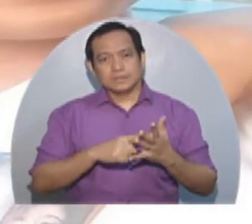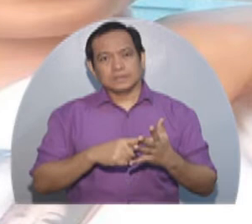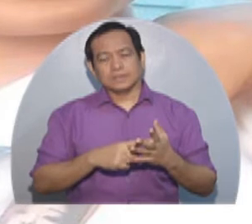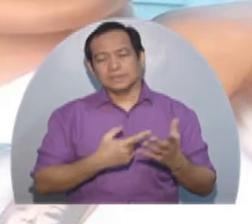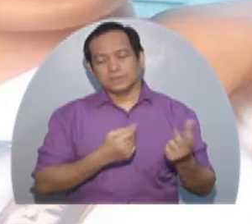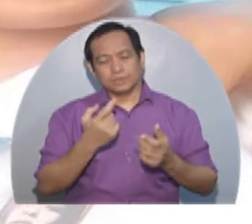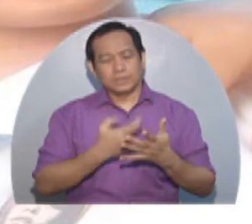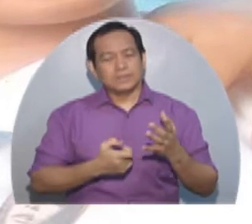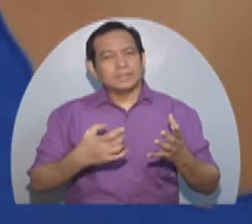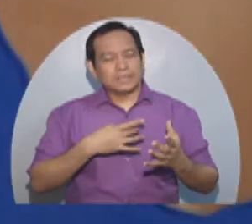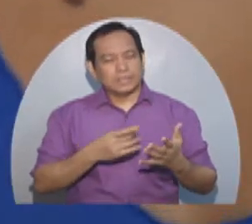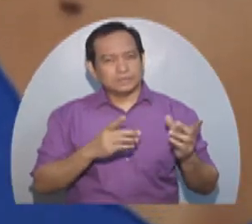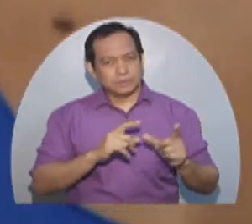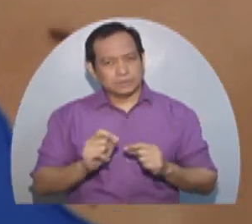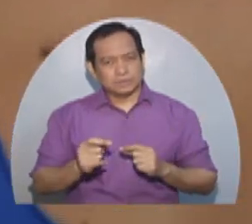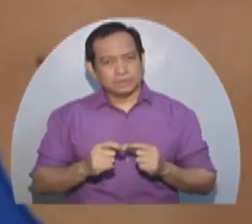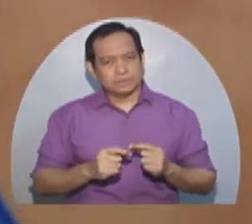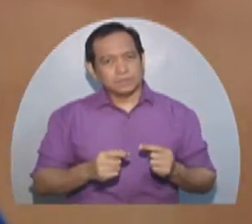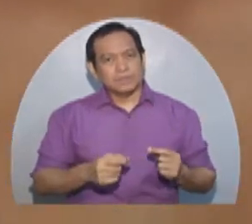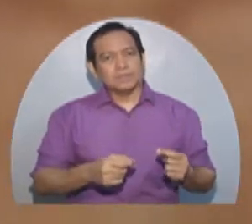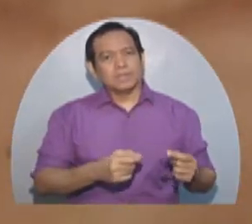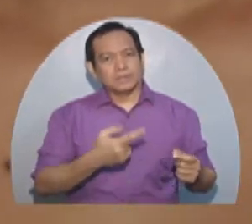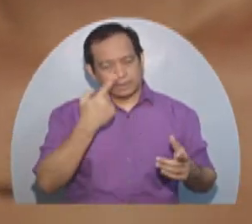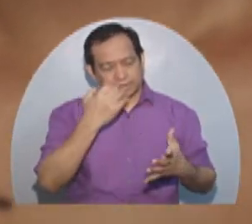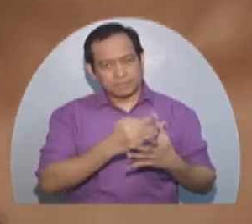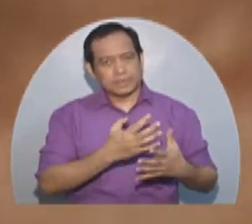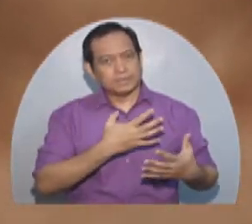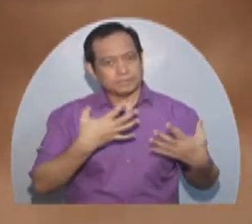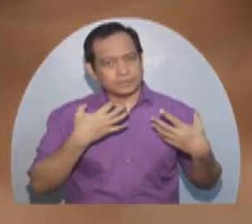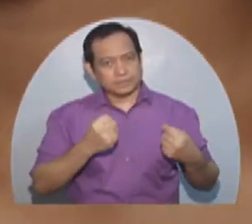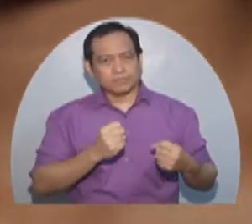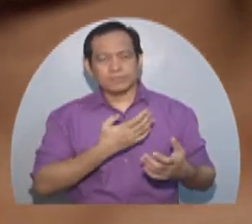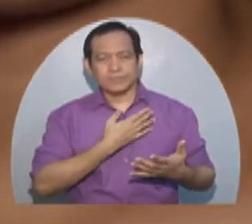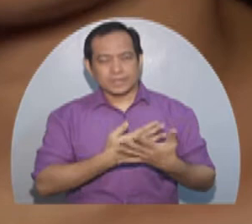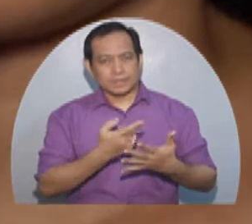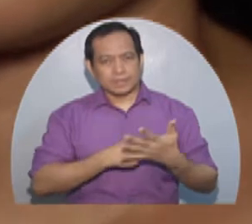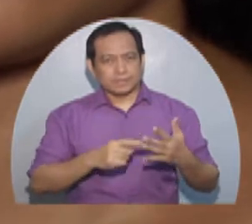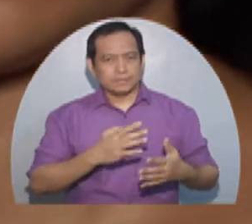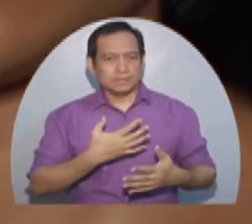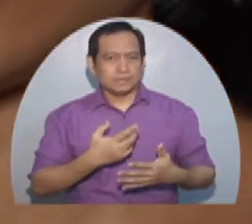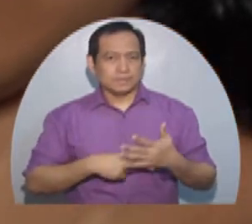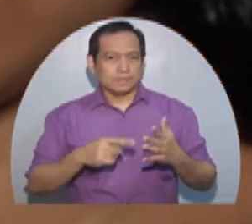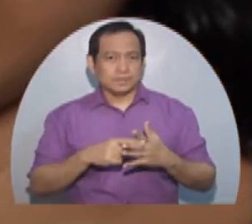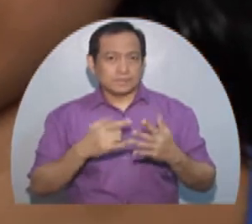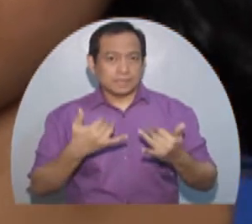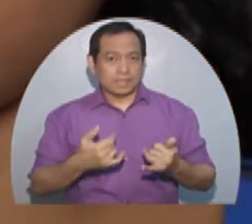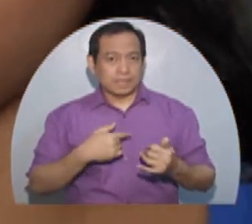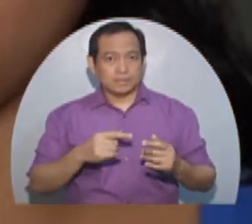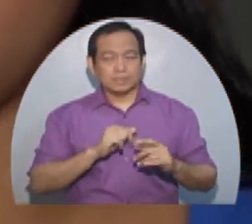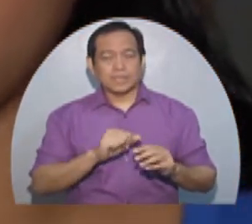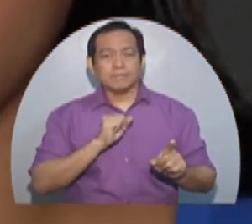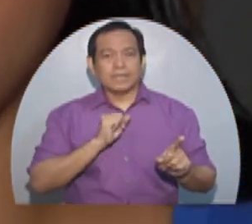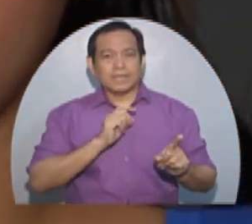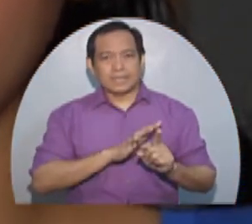niya ang gusto niyang gawin. Nilalakasan na lamang ni Nets ang kanyang loob. Ngayon po hindi na po